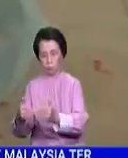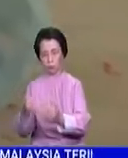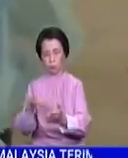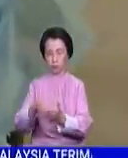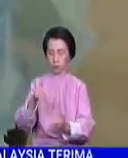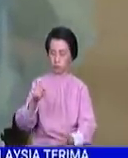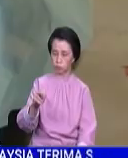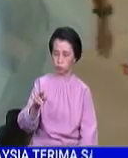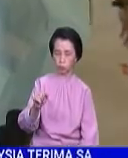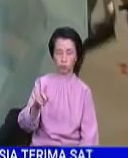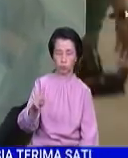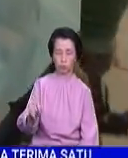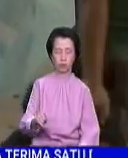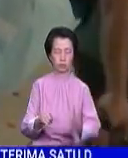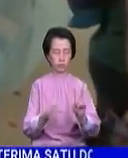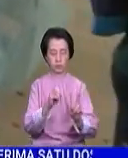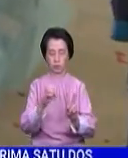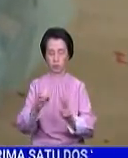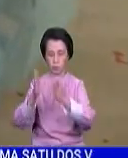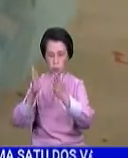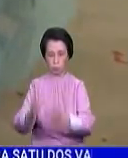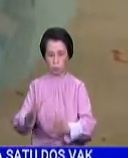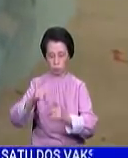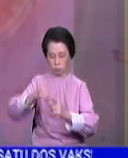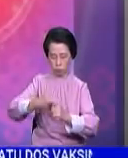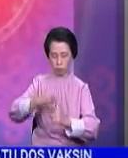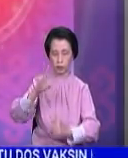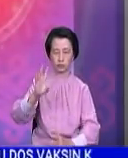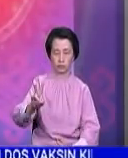Tongod menyasarkan 200 penerima Julai ini.